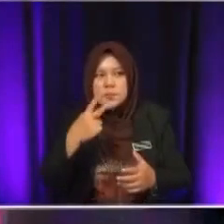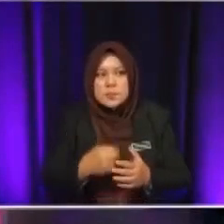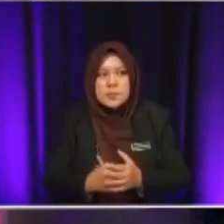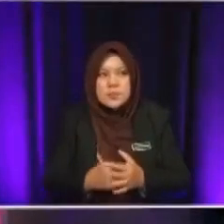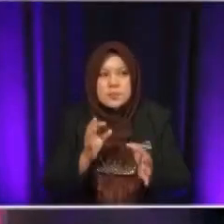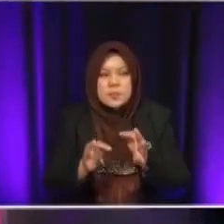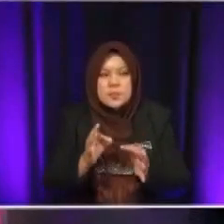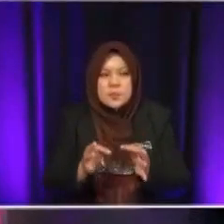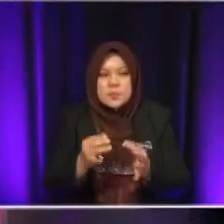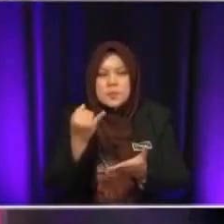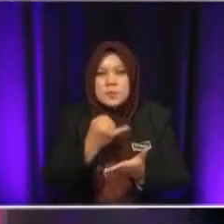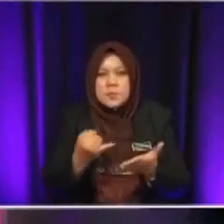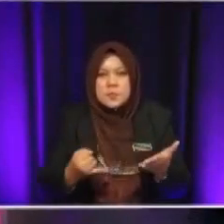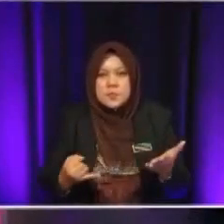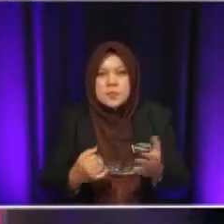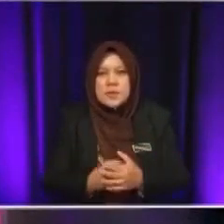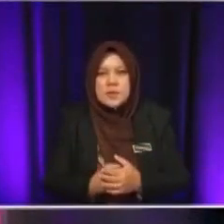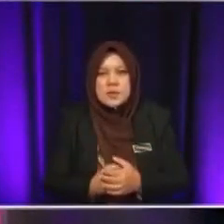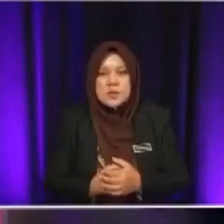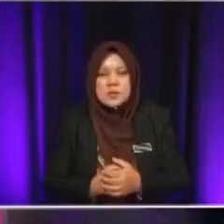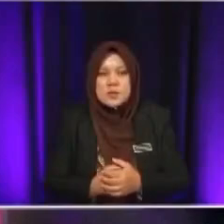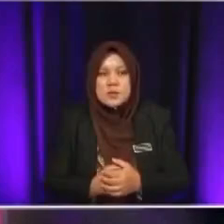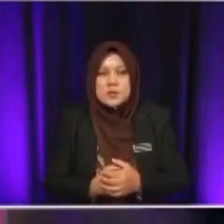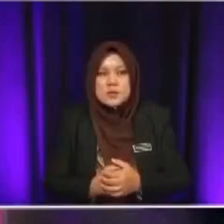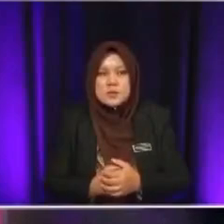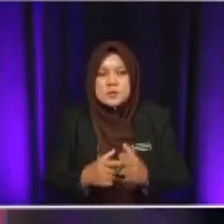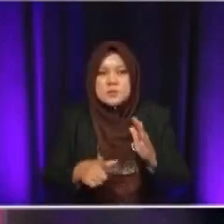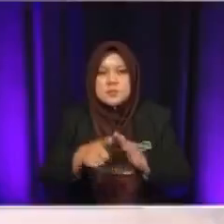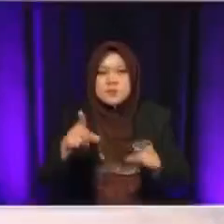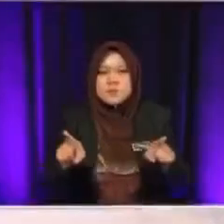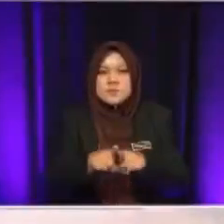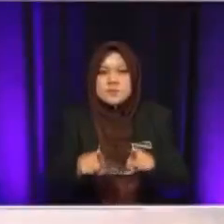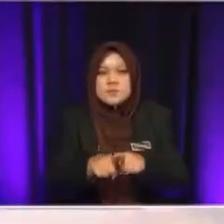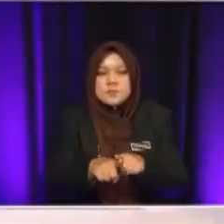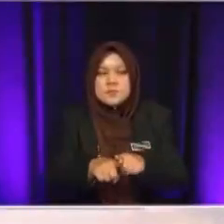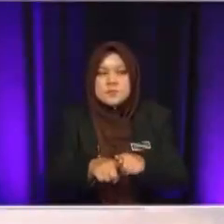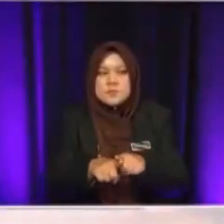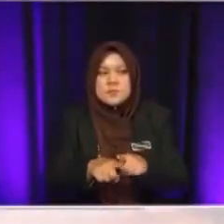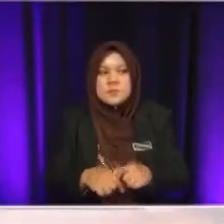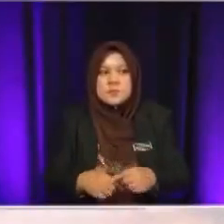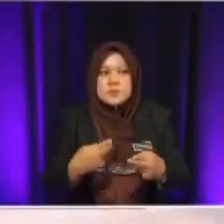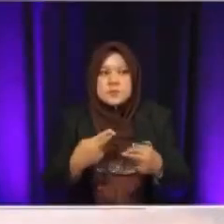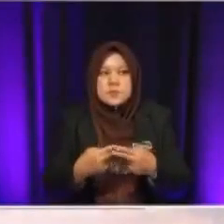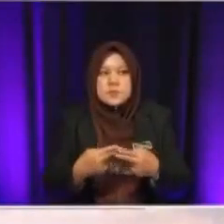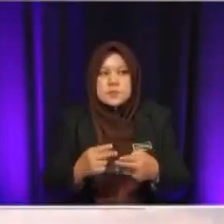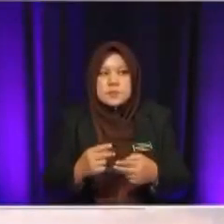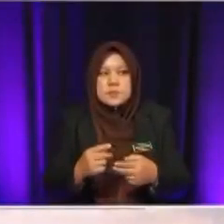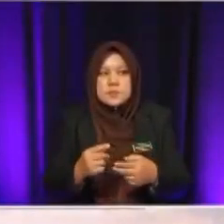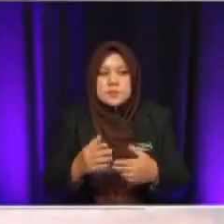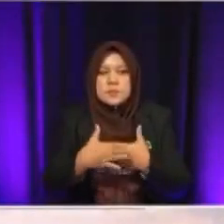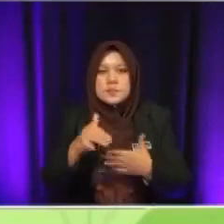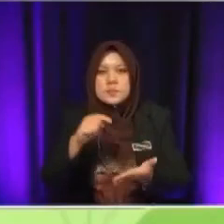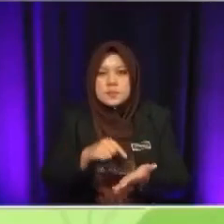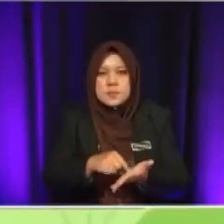okay, kalau lihat pada lakaran, lihat pada hasil Mira, okay, adalah lebih kurang sama. Okay, nampak hampir sama. Cuma kita akan uji selepas